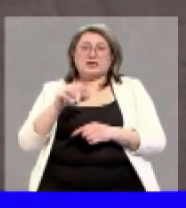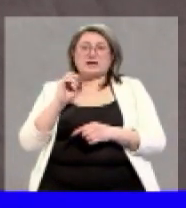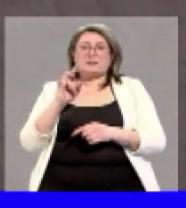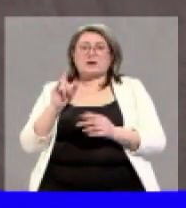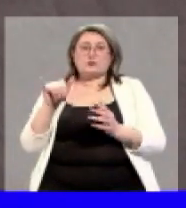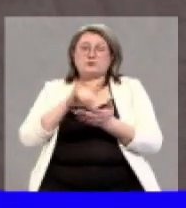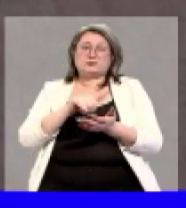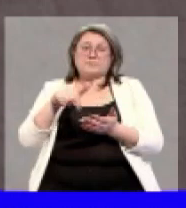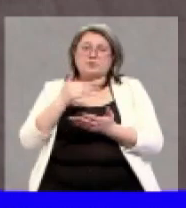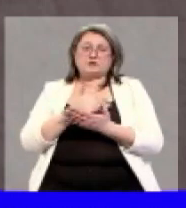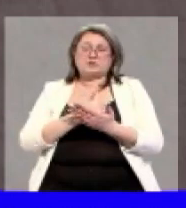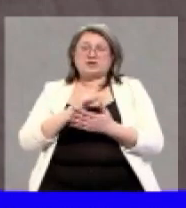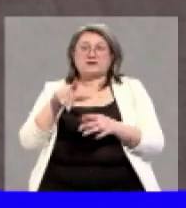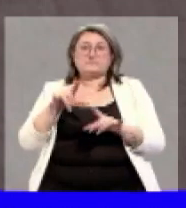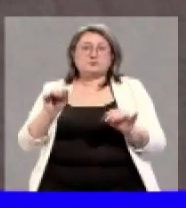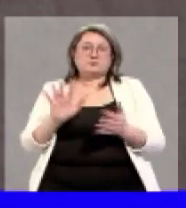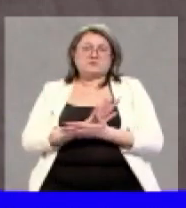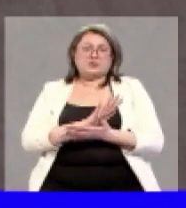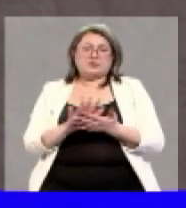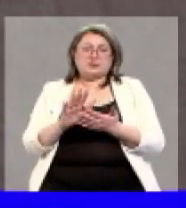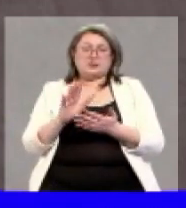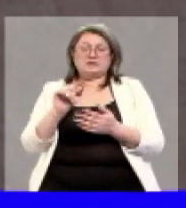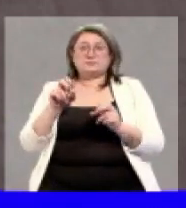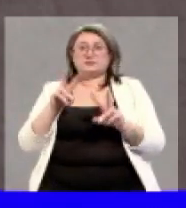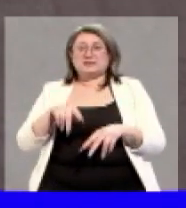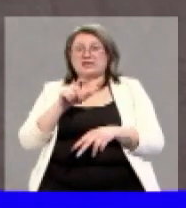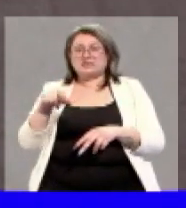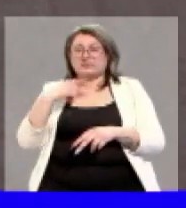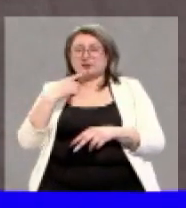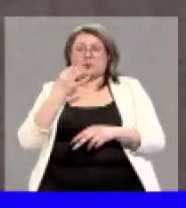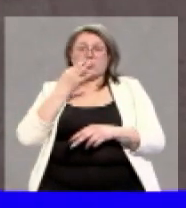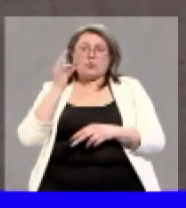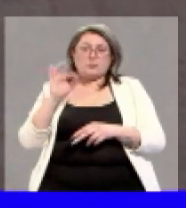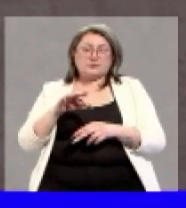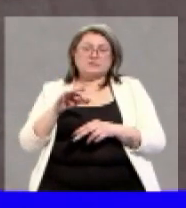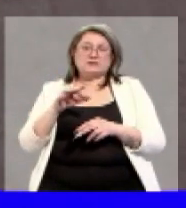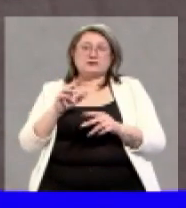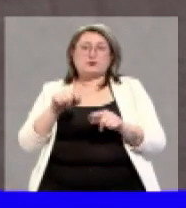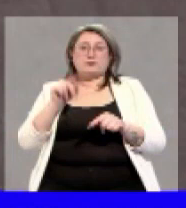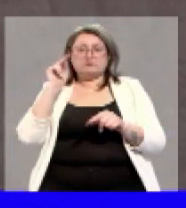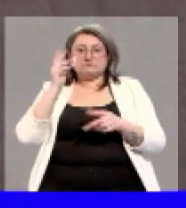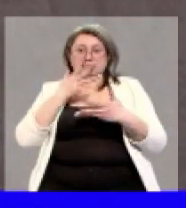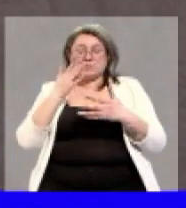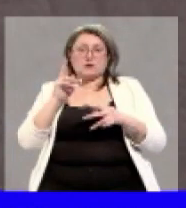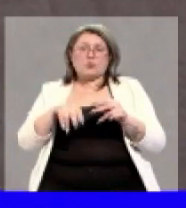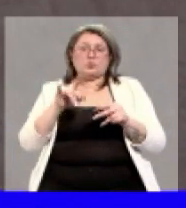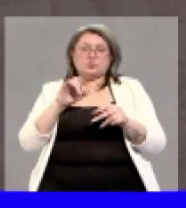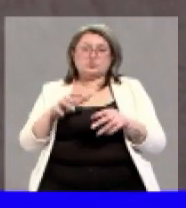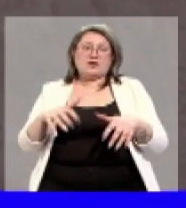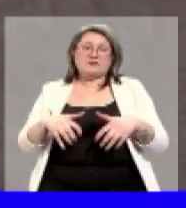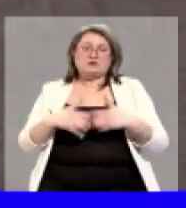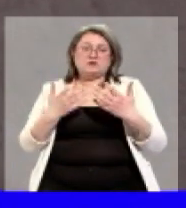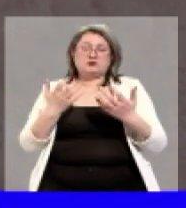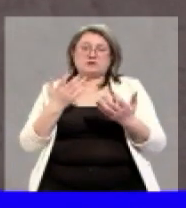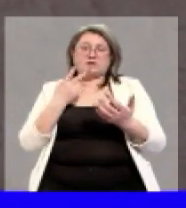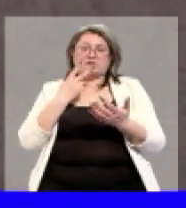керек, қосымшада барлығы ақысыз. Мамандардың айтуынша, аяқталған курс бойынша алынған дағдылар мен сертификаттар пайдаланушының